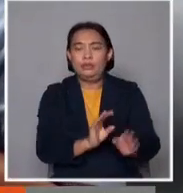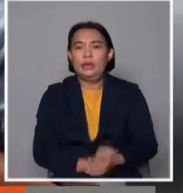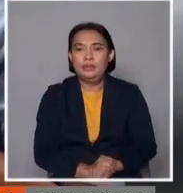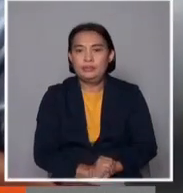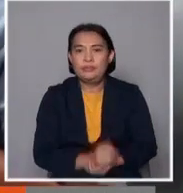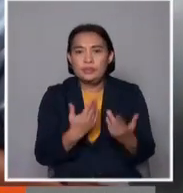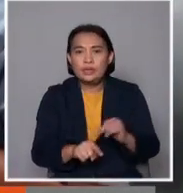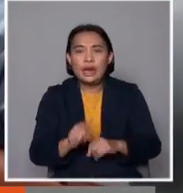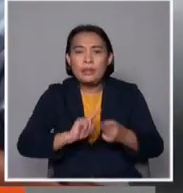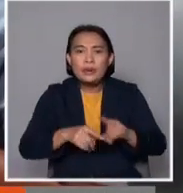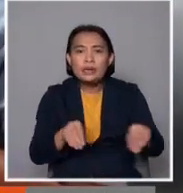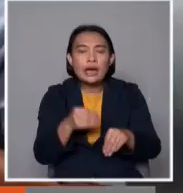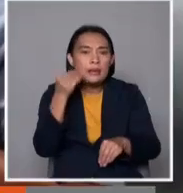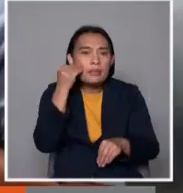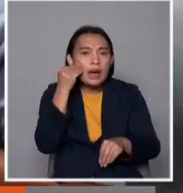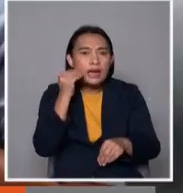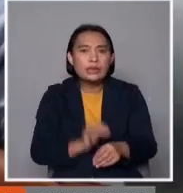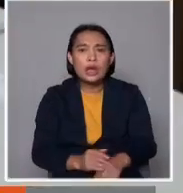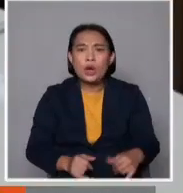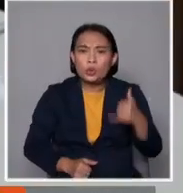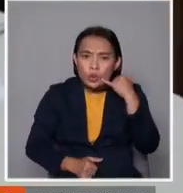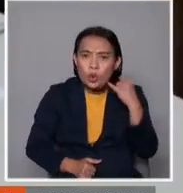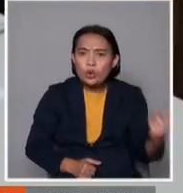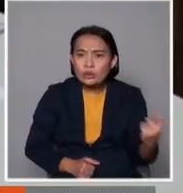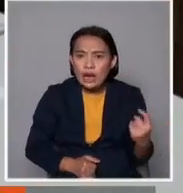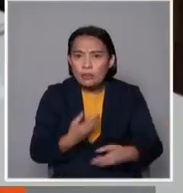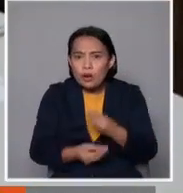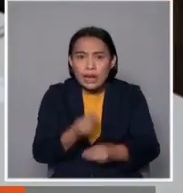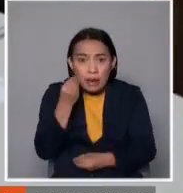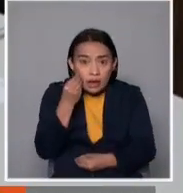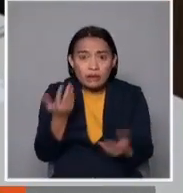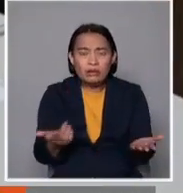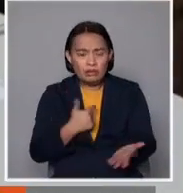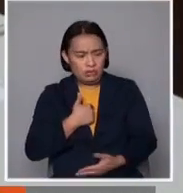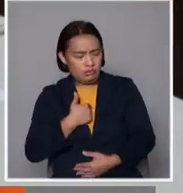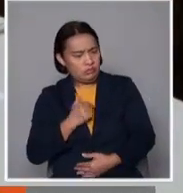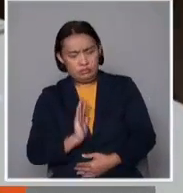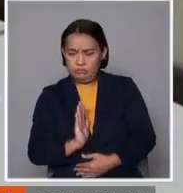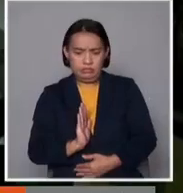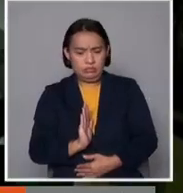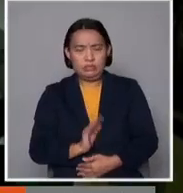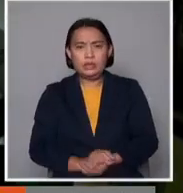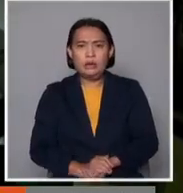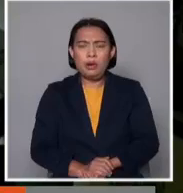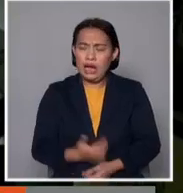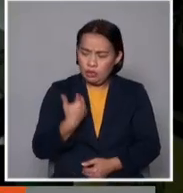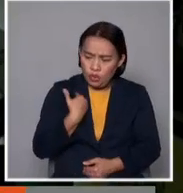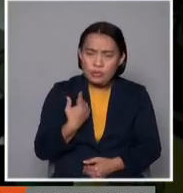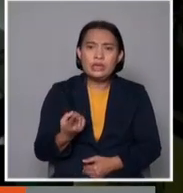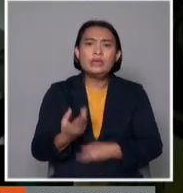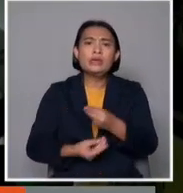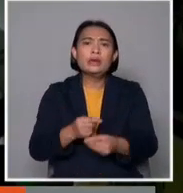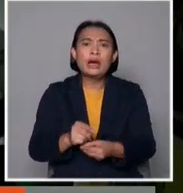านหรอขายเท่าไหร่ล่ะตกใจสิคะก็บอกกลับไปว่าไม่ได้ขายนะเพื่อนบ้านยังคงยืนยันก็เห็นป้ายประกาศขาย